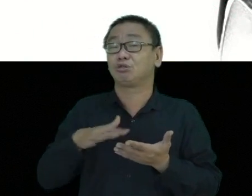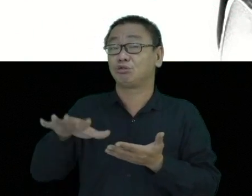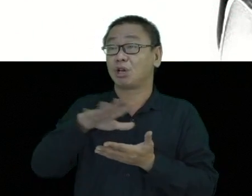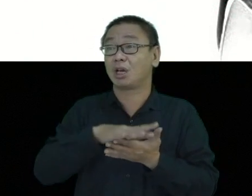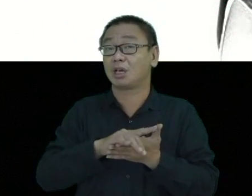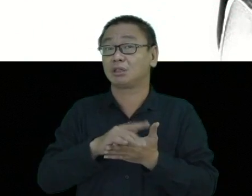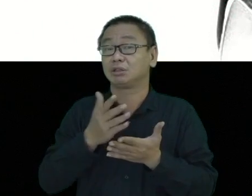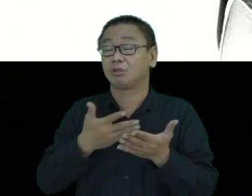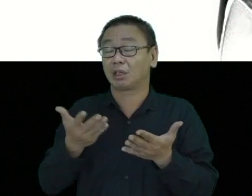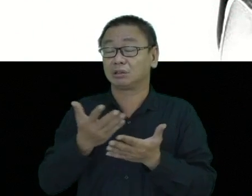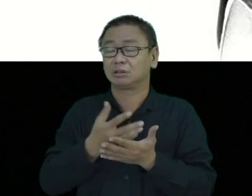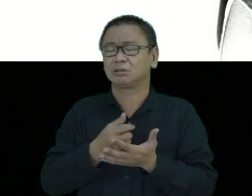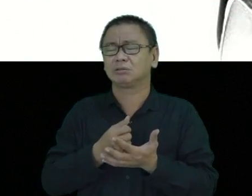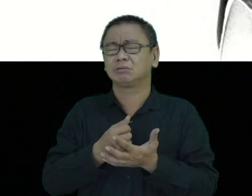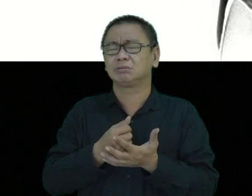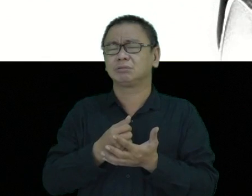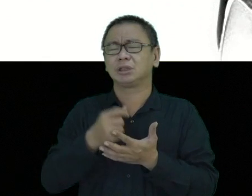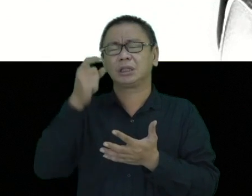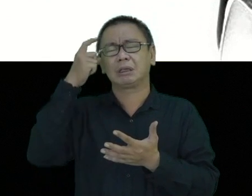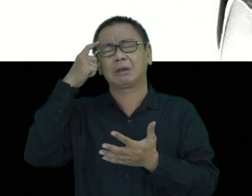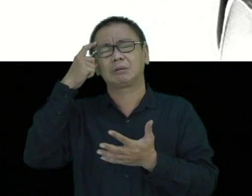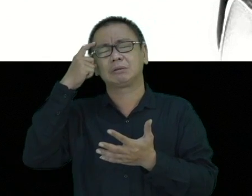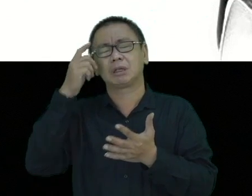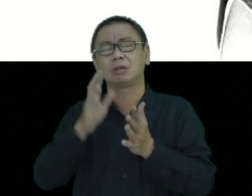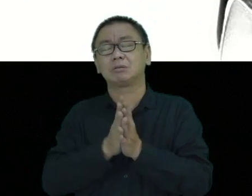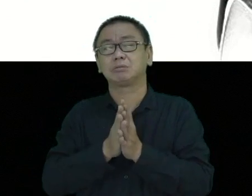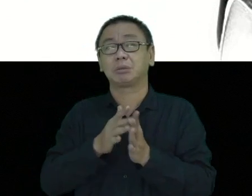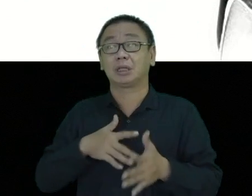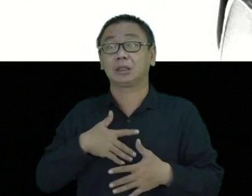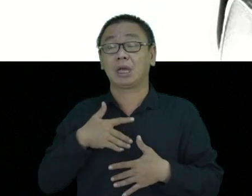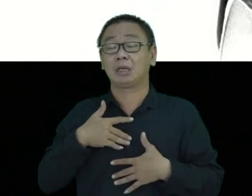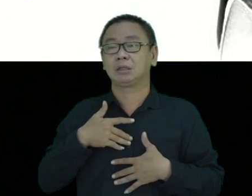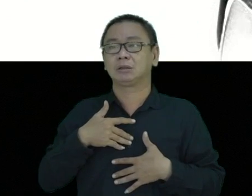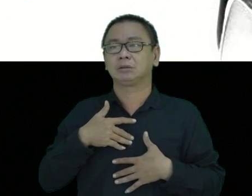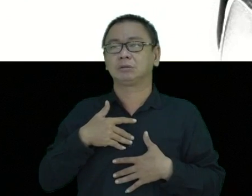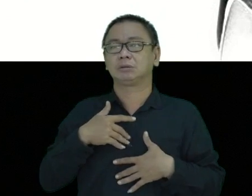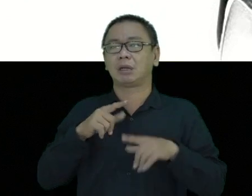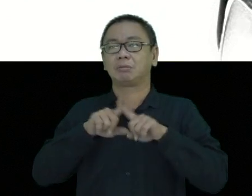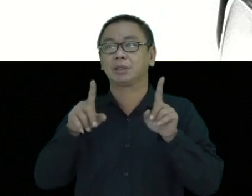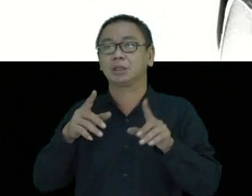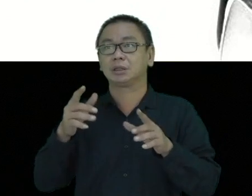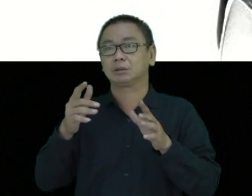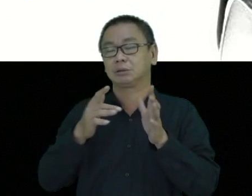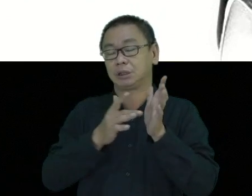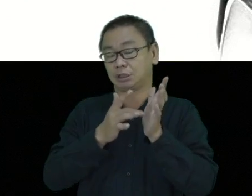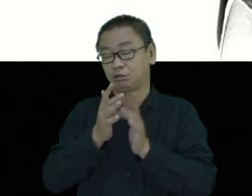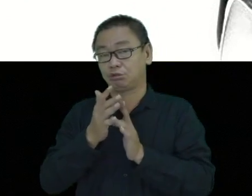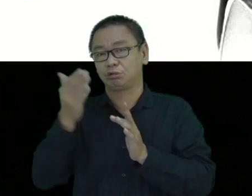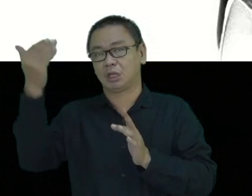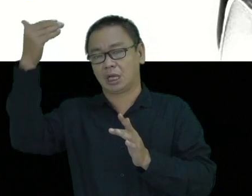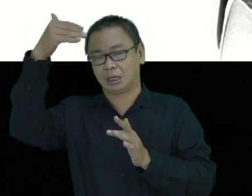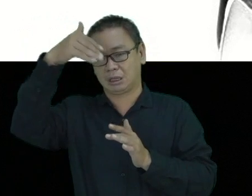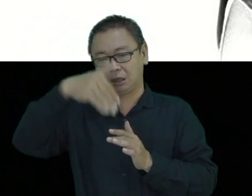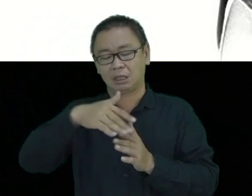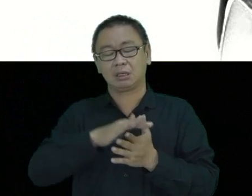juga perasaan. Nah, saudara, dan ketika Yesus hadir, inilah yang diubahkan oleh